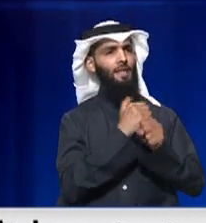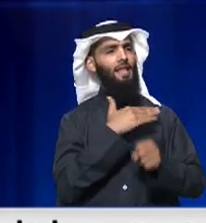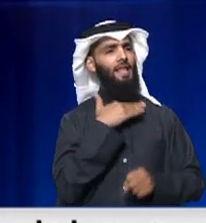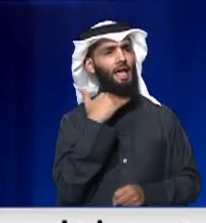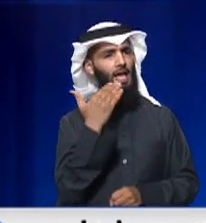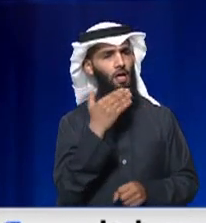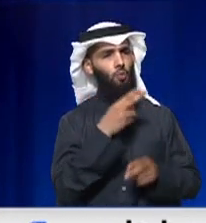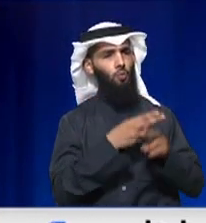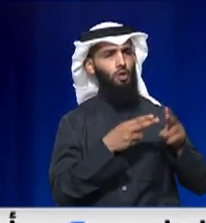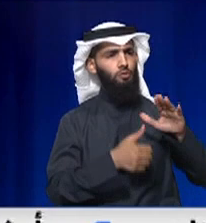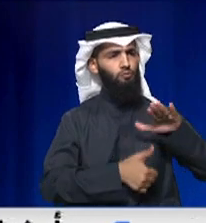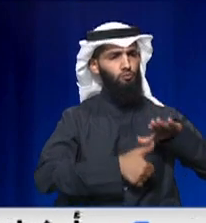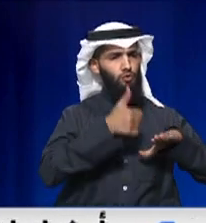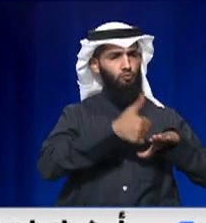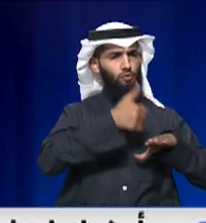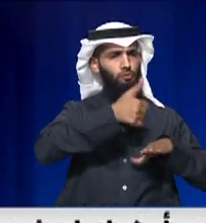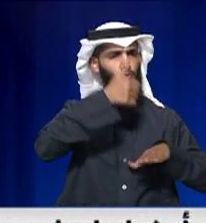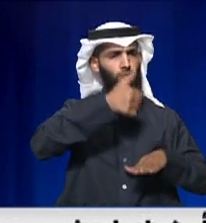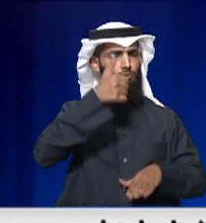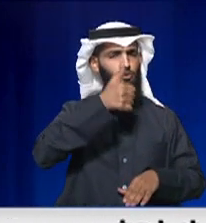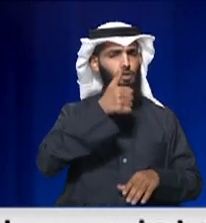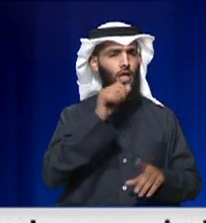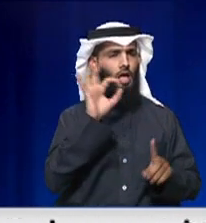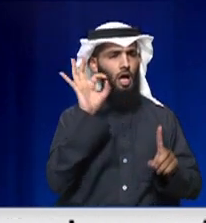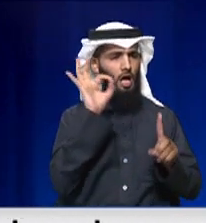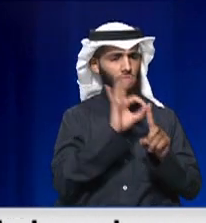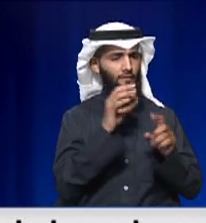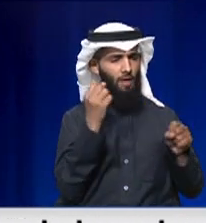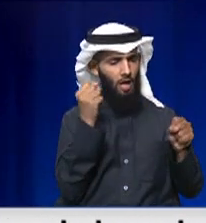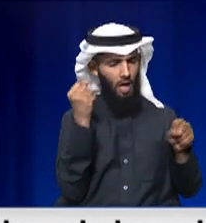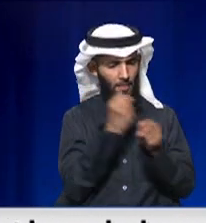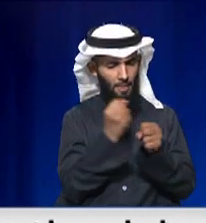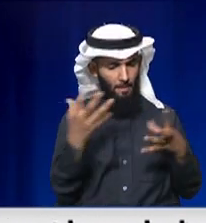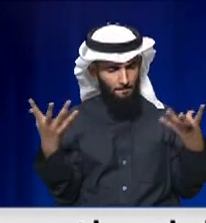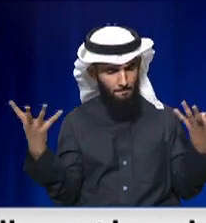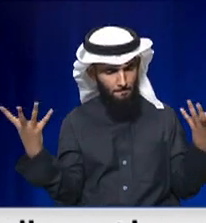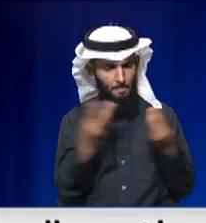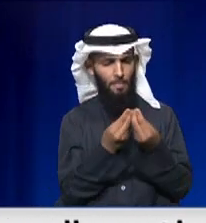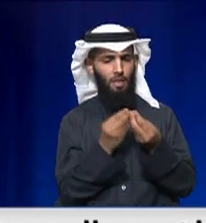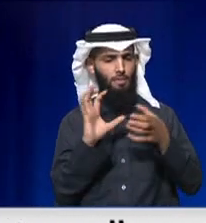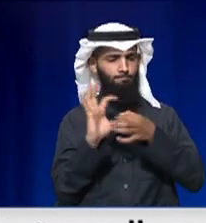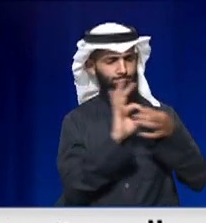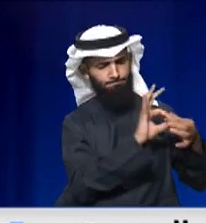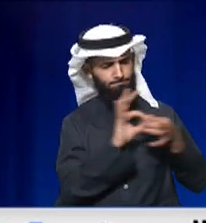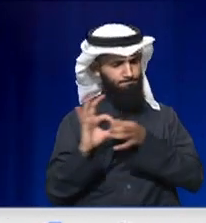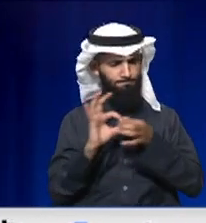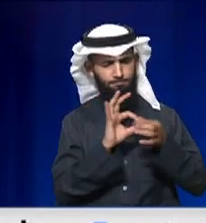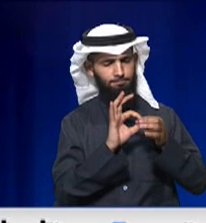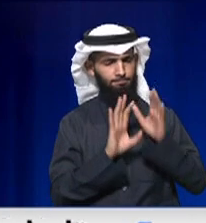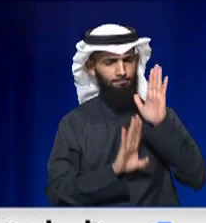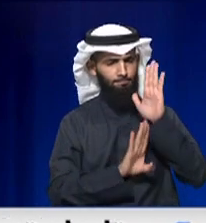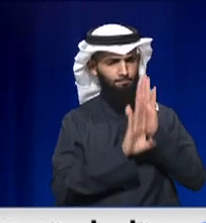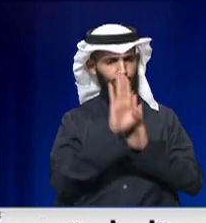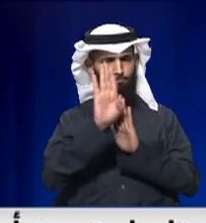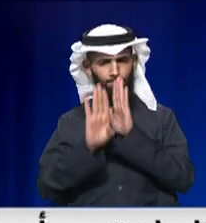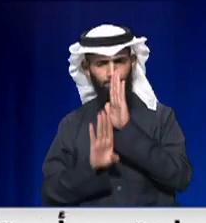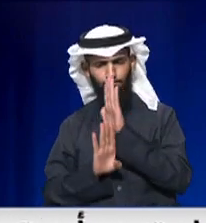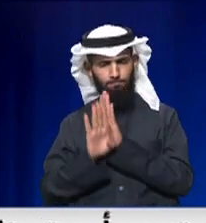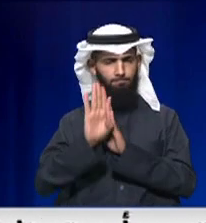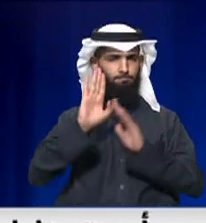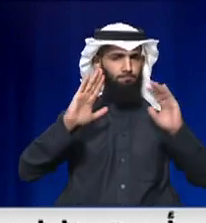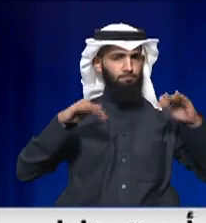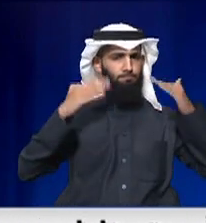لدوله الكويت والعمل معا للارتقاء باطر التعاون القائم بين البلدين الصديقين الى ااق ارحب